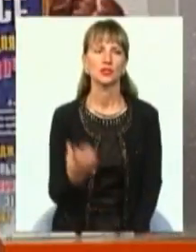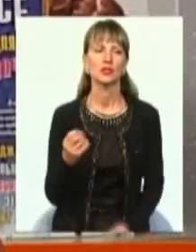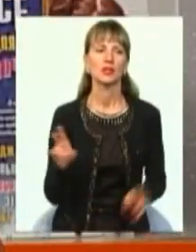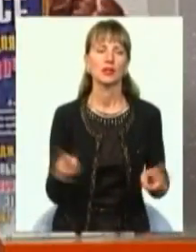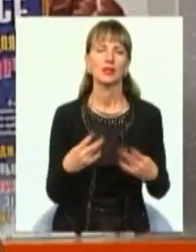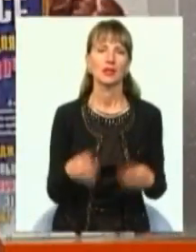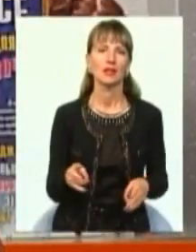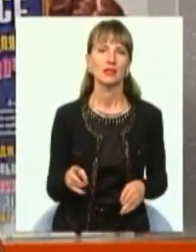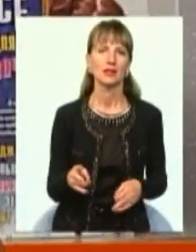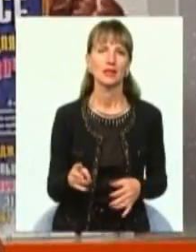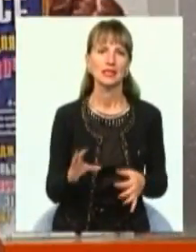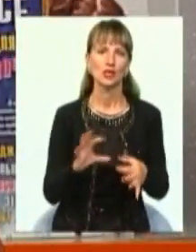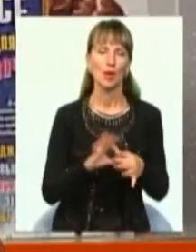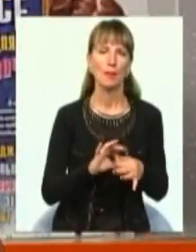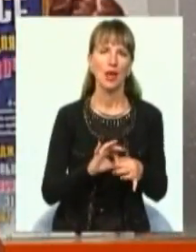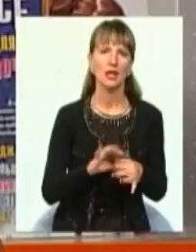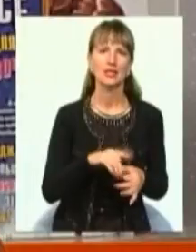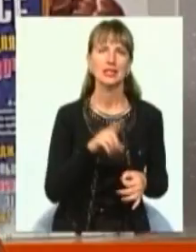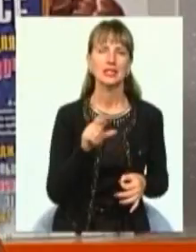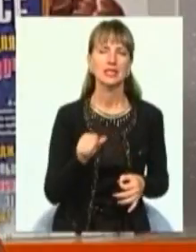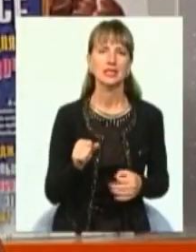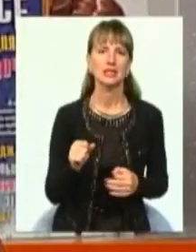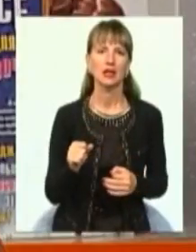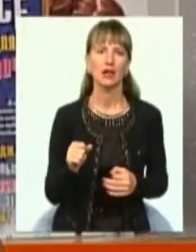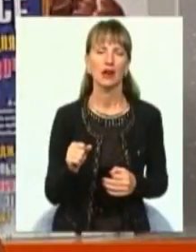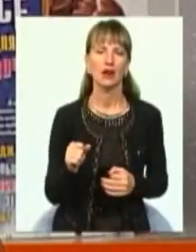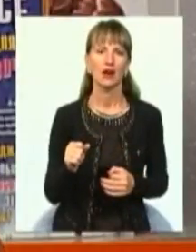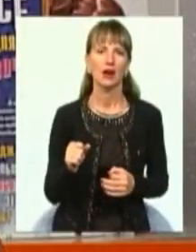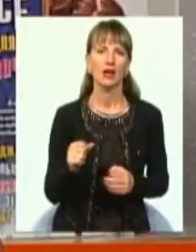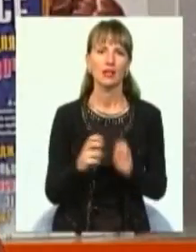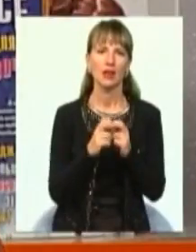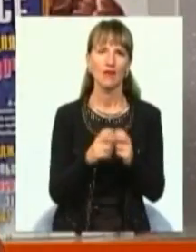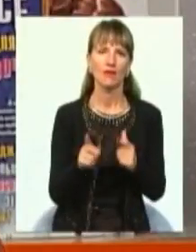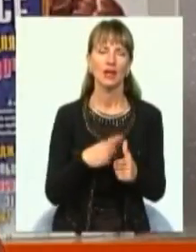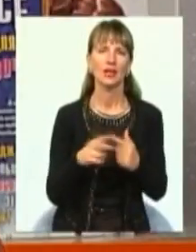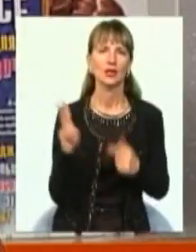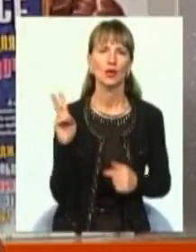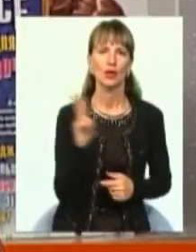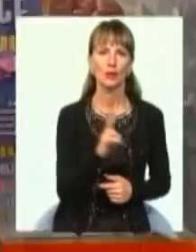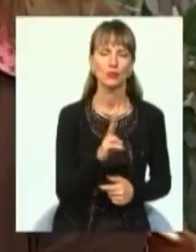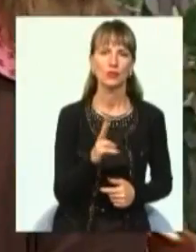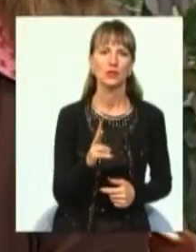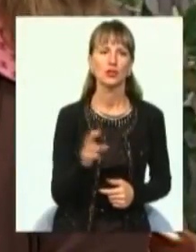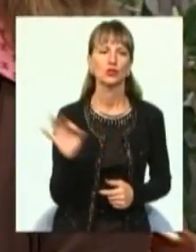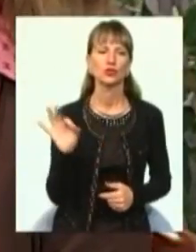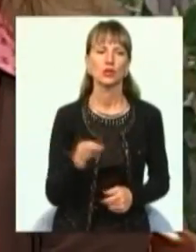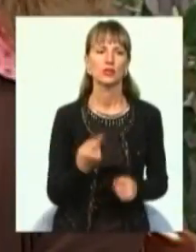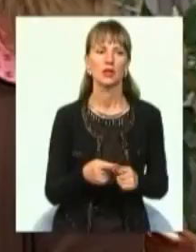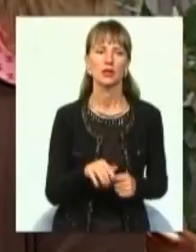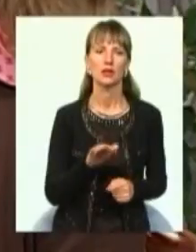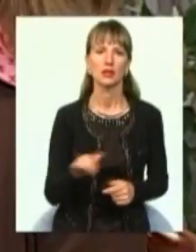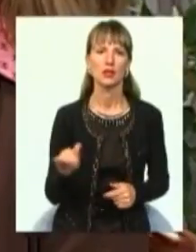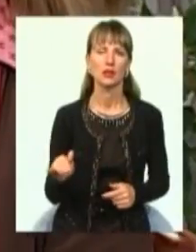варто чіплятися за транспорт, трамвай або тролейбус. Як це часто роблять дітлахи, я